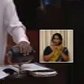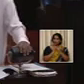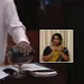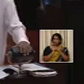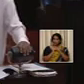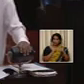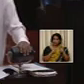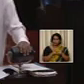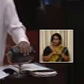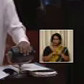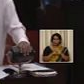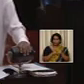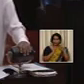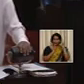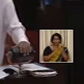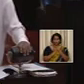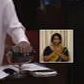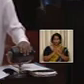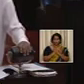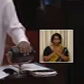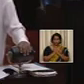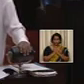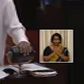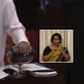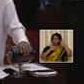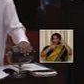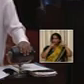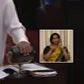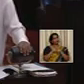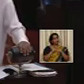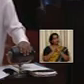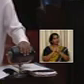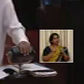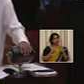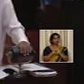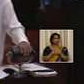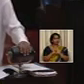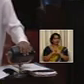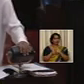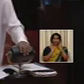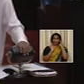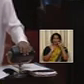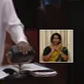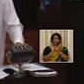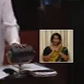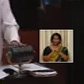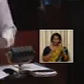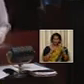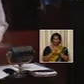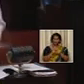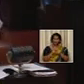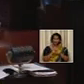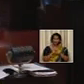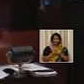වියදම රුපියල් මිලියන 7841ක් බිලියන 7.8ක් එතකොට මේ